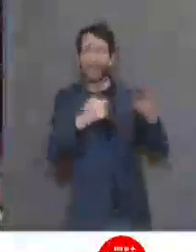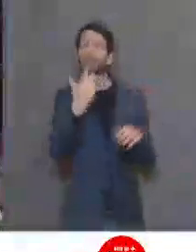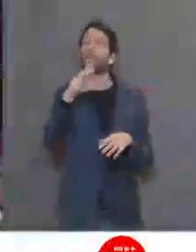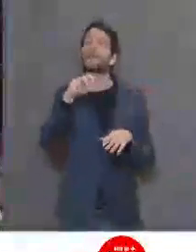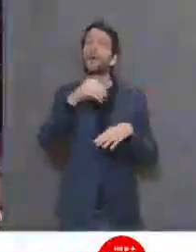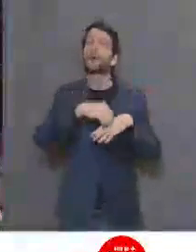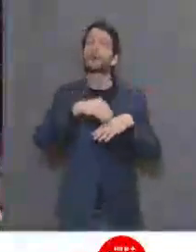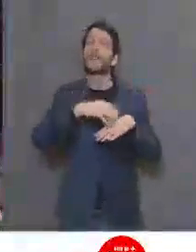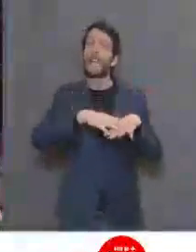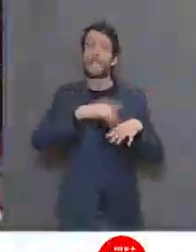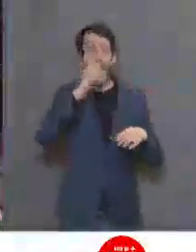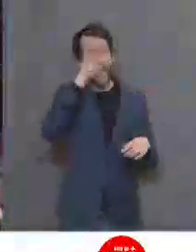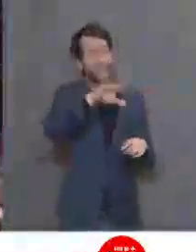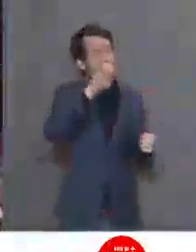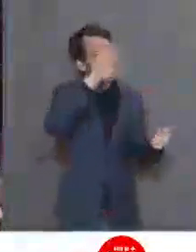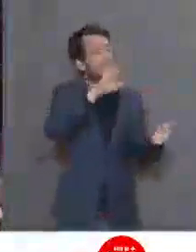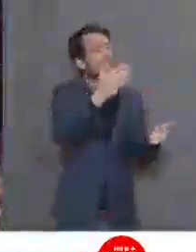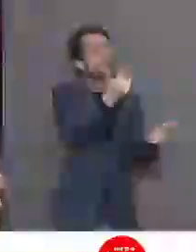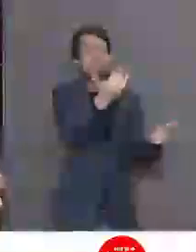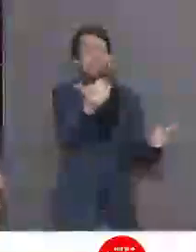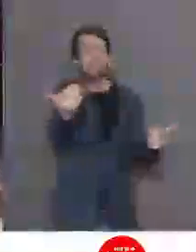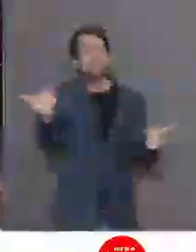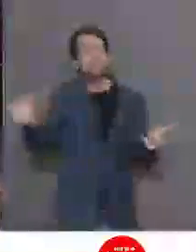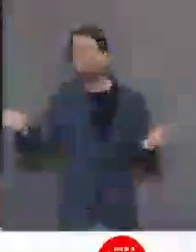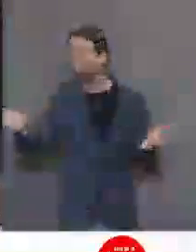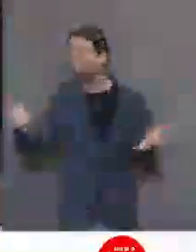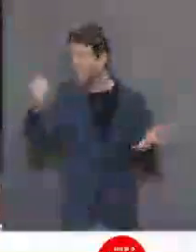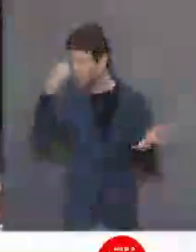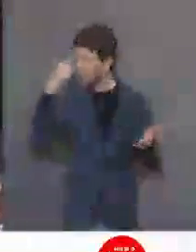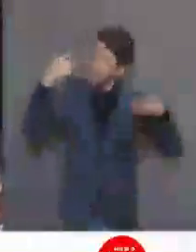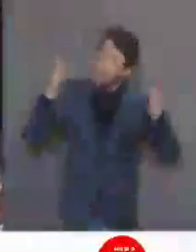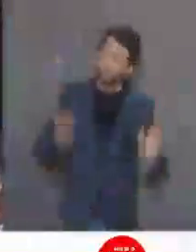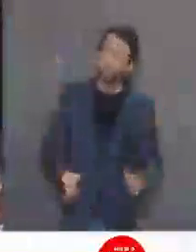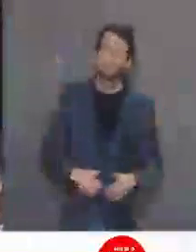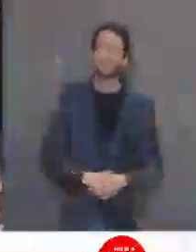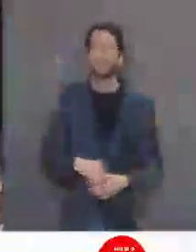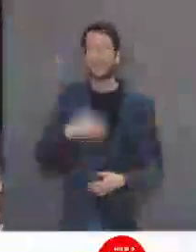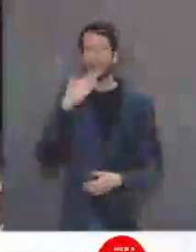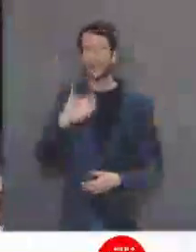conseillers de quartier pour déterminer le point sur cette question. Je vous remercie.